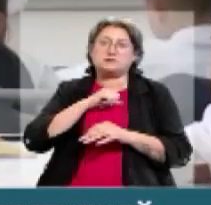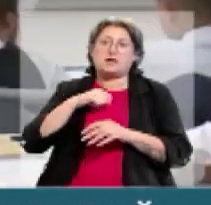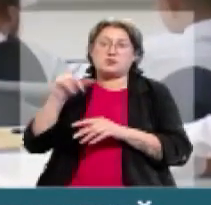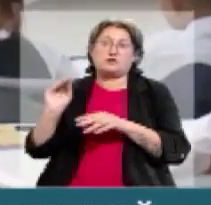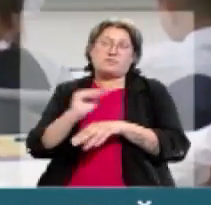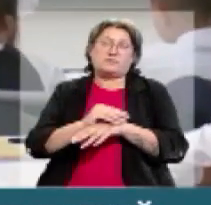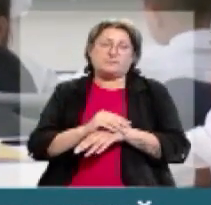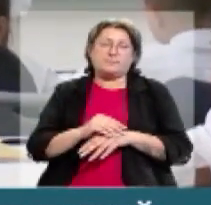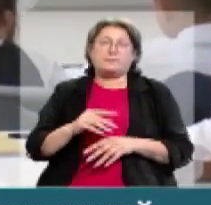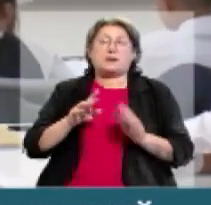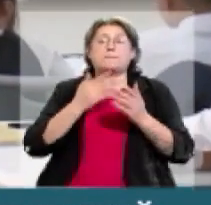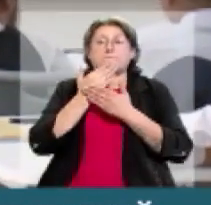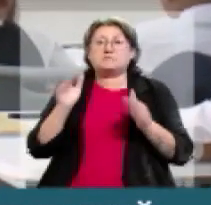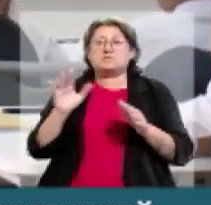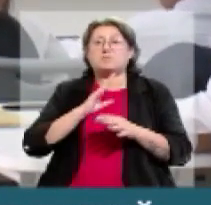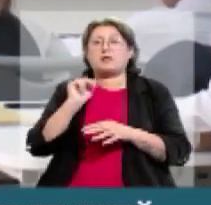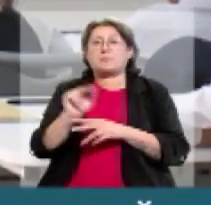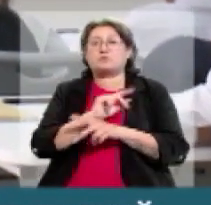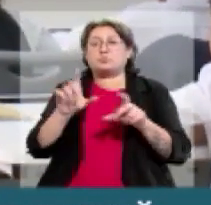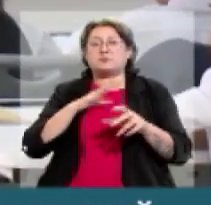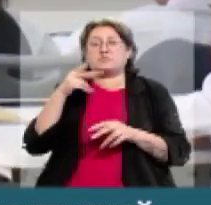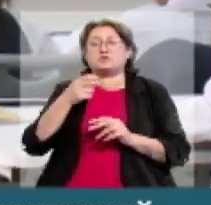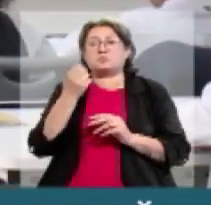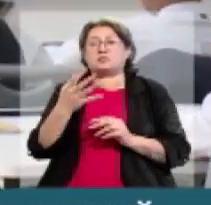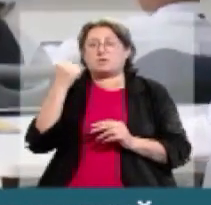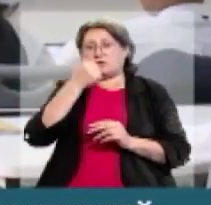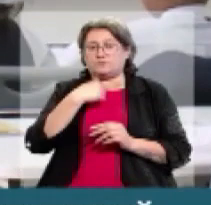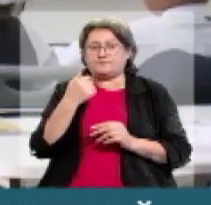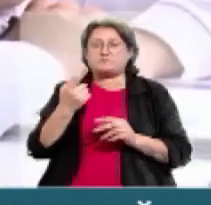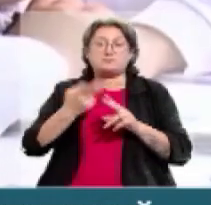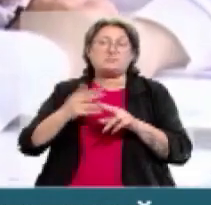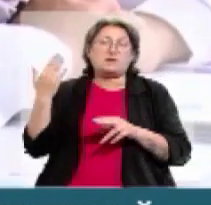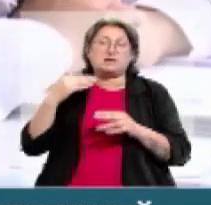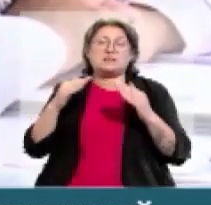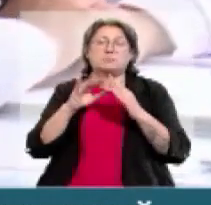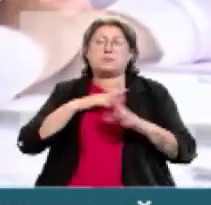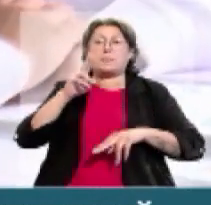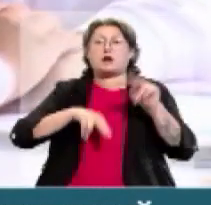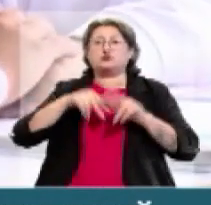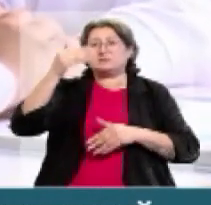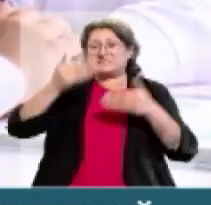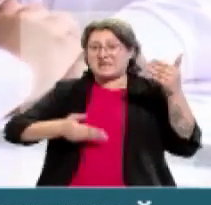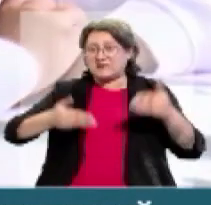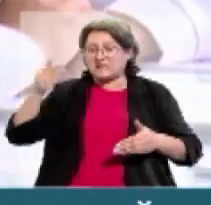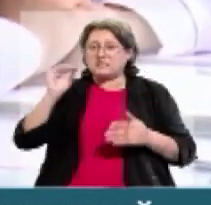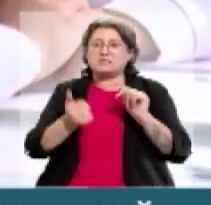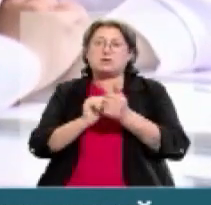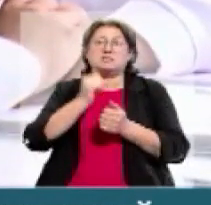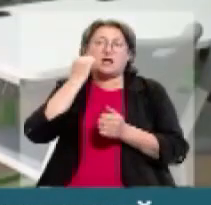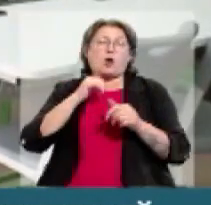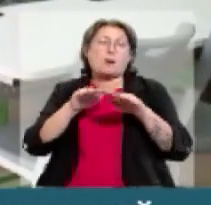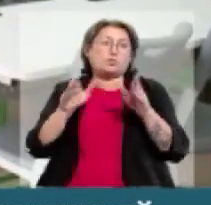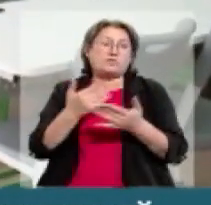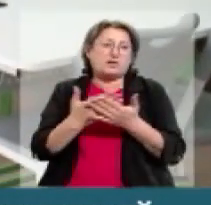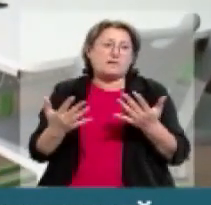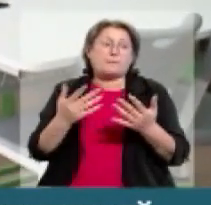дооснащали. Последний раз капитальный ремонт в школе проходил в 2013 году. Тогда в здании были покрашены стены, заменено некоторое устаревшее оборудование.